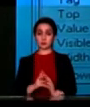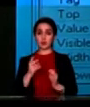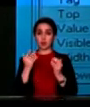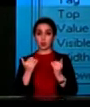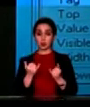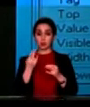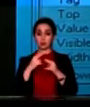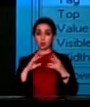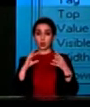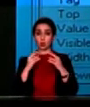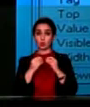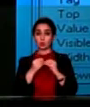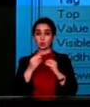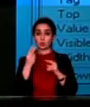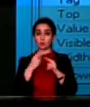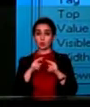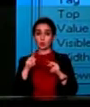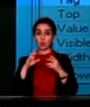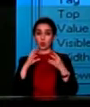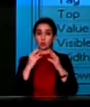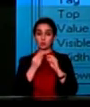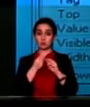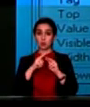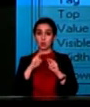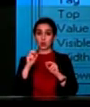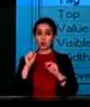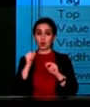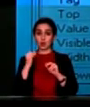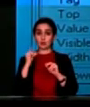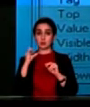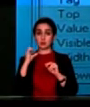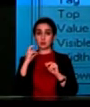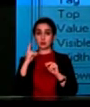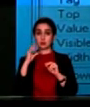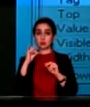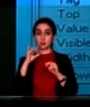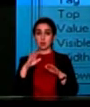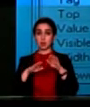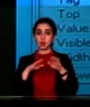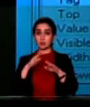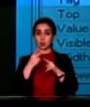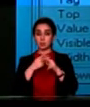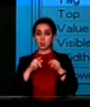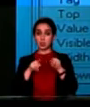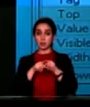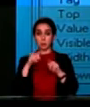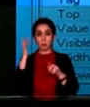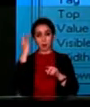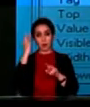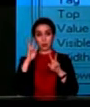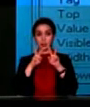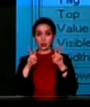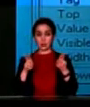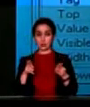Navbatdagi xossamiz bu increment xossasi. Ya'ni increment bu qadam degan ma'noni anglatadi. Bu